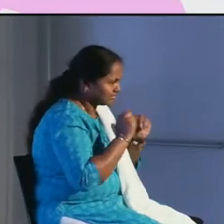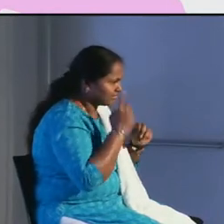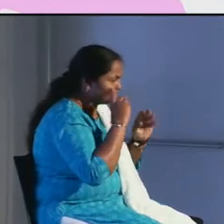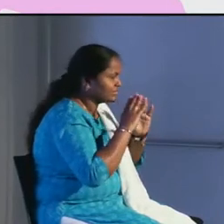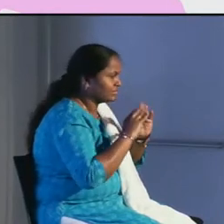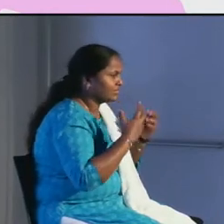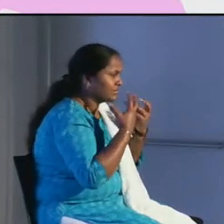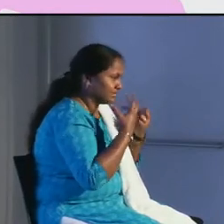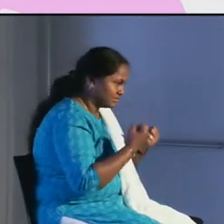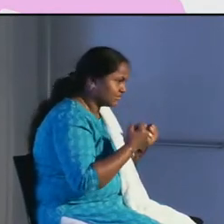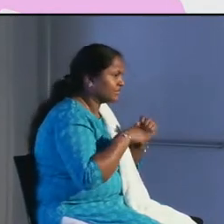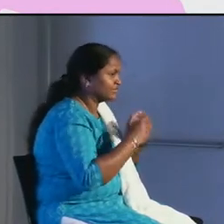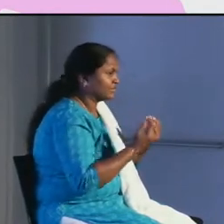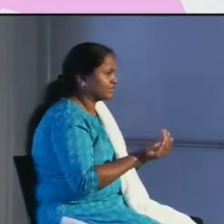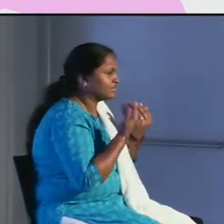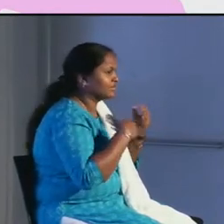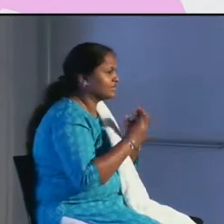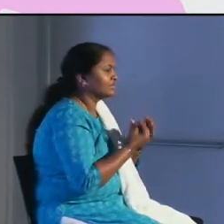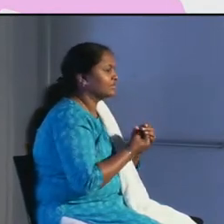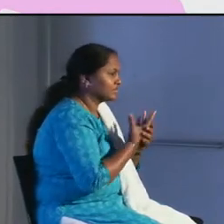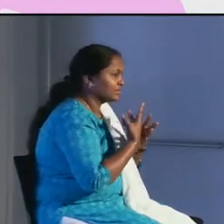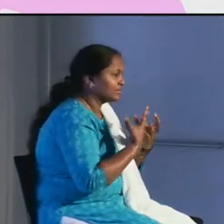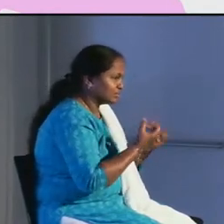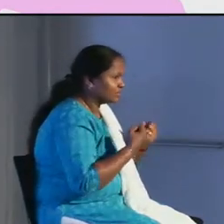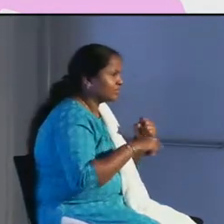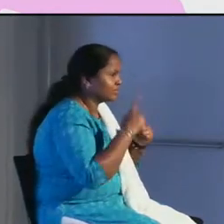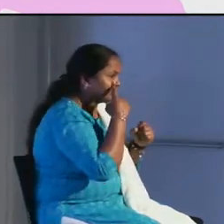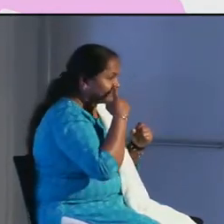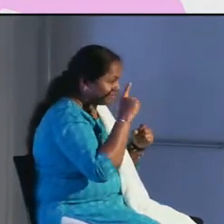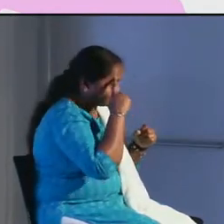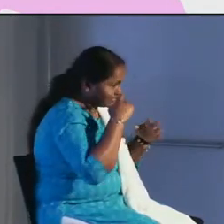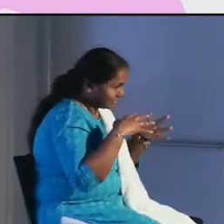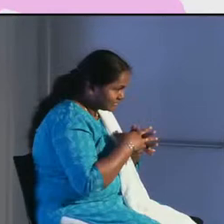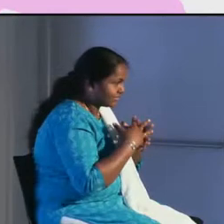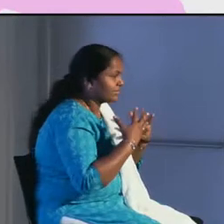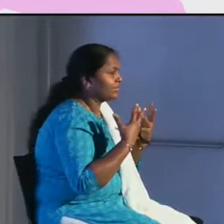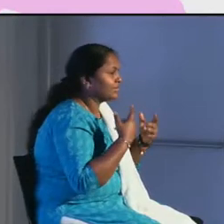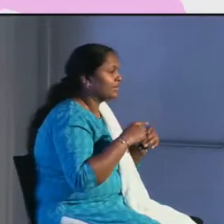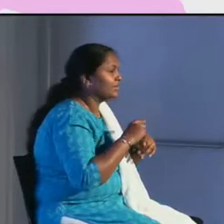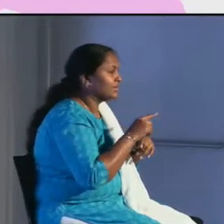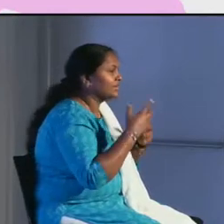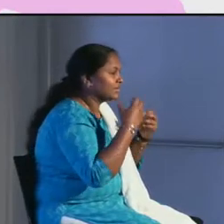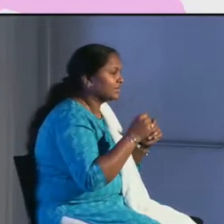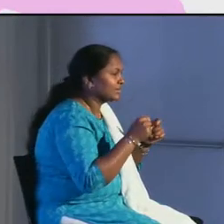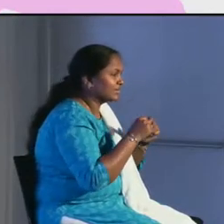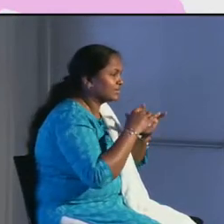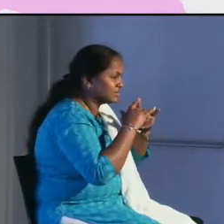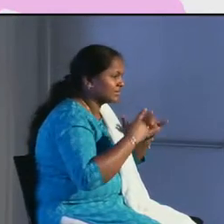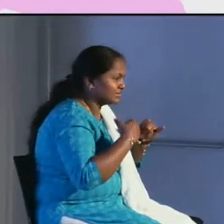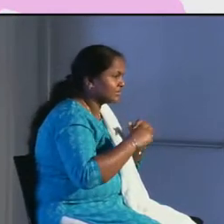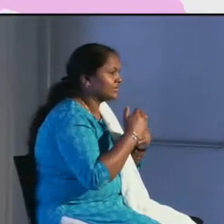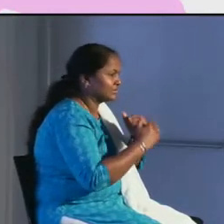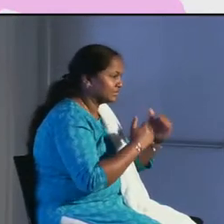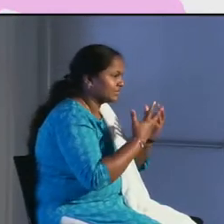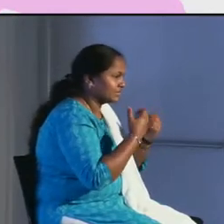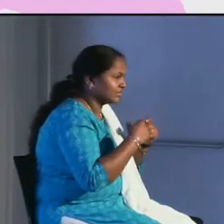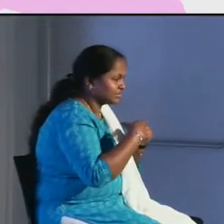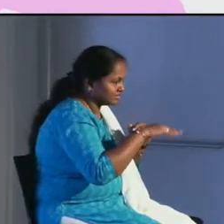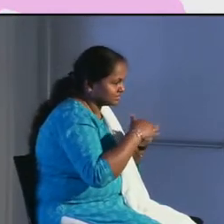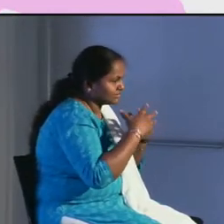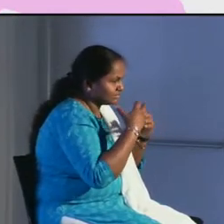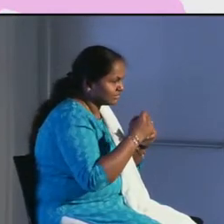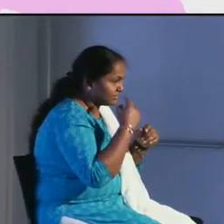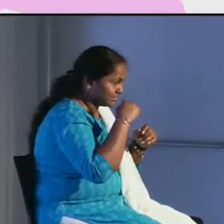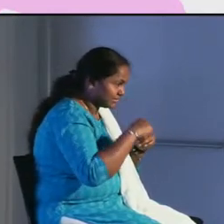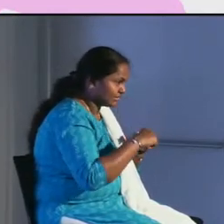हमें सुरक्षित माहौल बनाना है, खासकर हम औरतों के लिए। तो इस पूरे कैंपेन को हम आगे ले जाएंगे और इसी तरह से हम